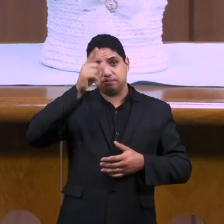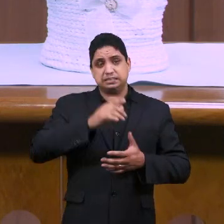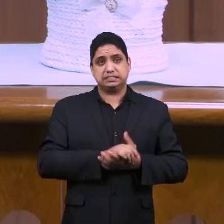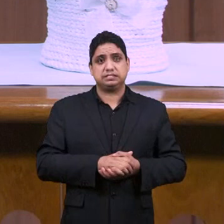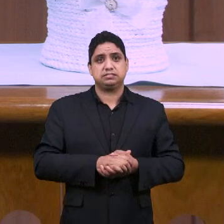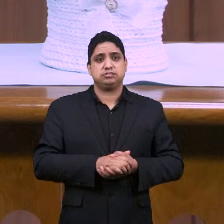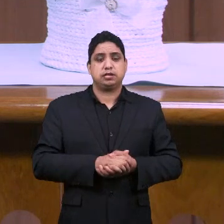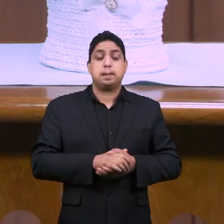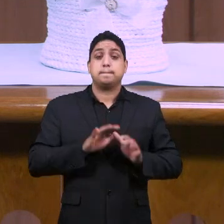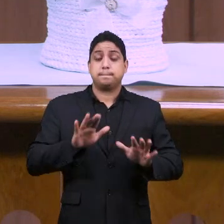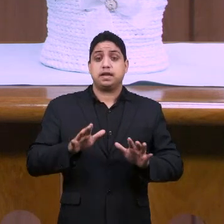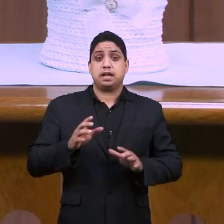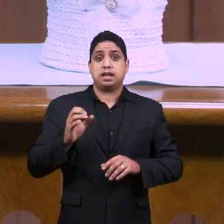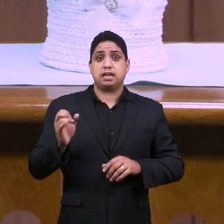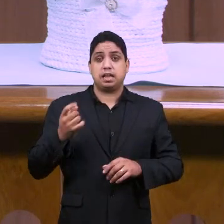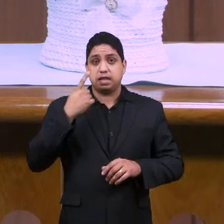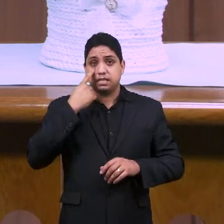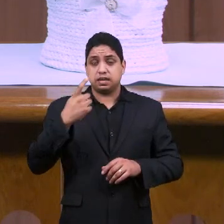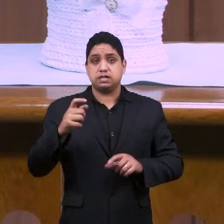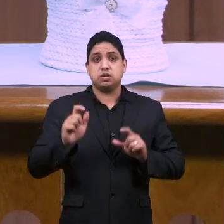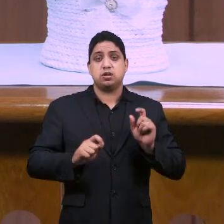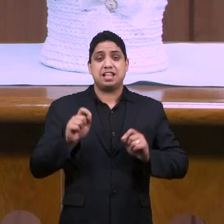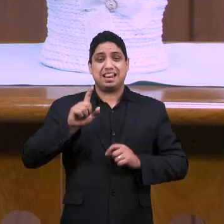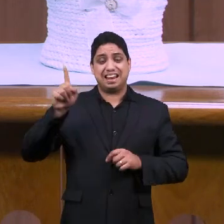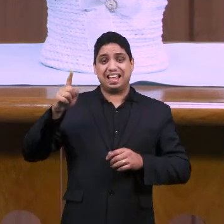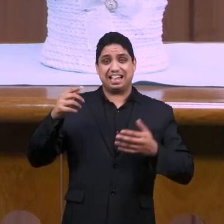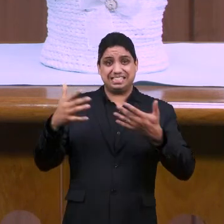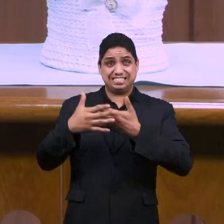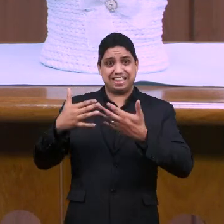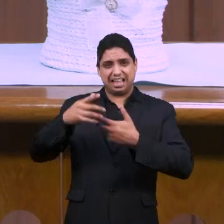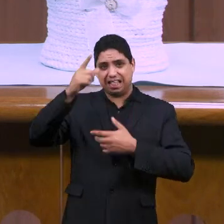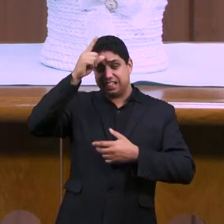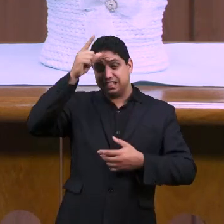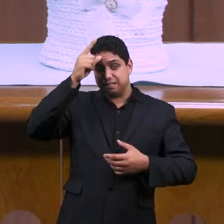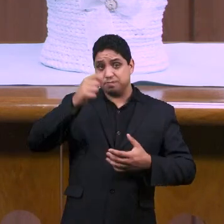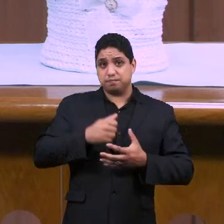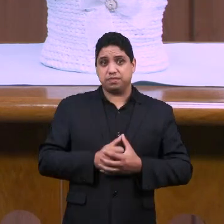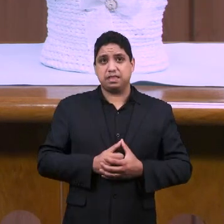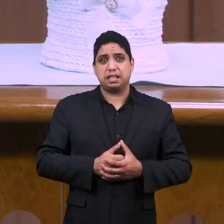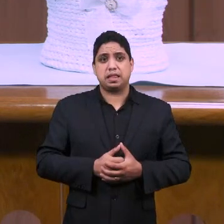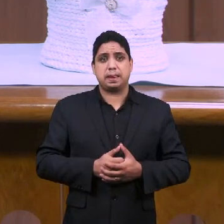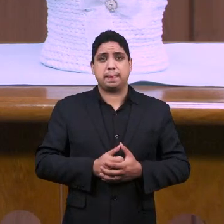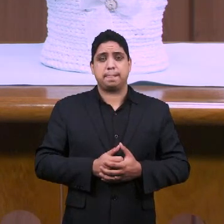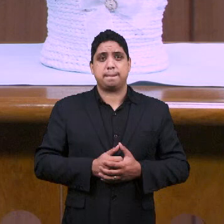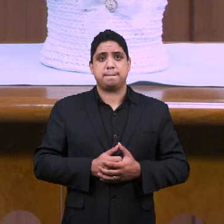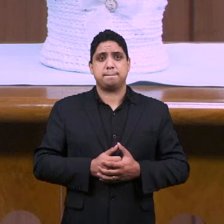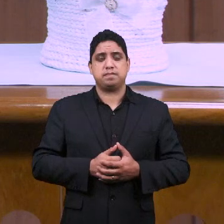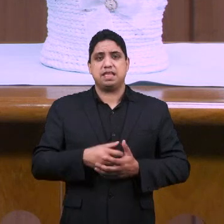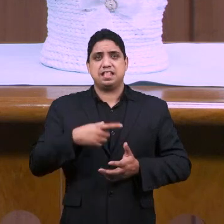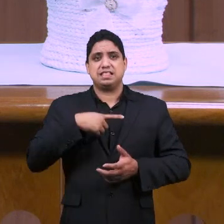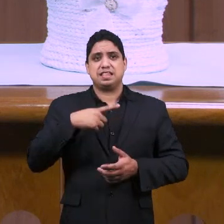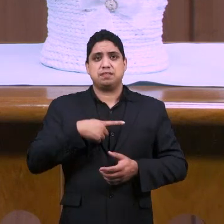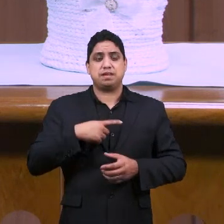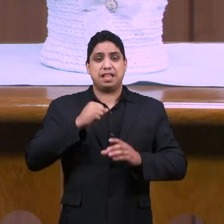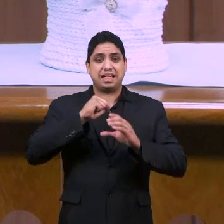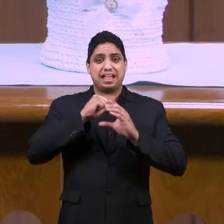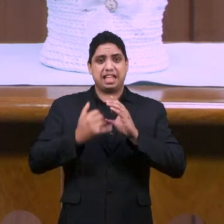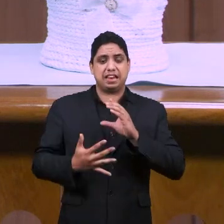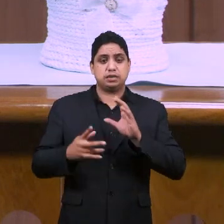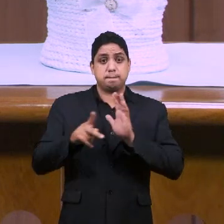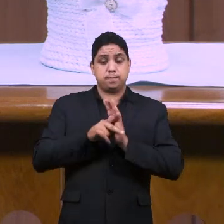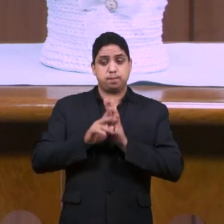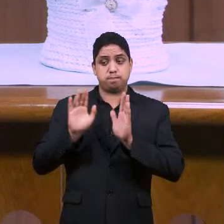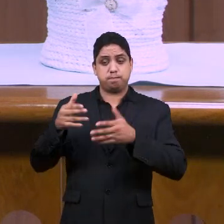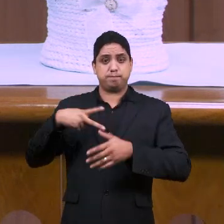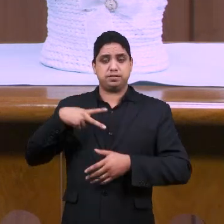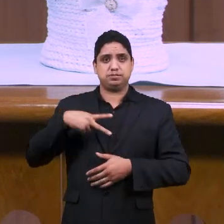aujourd'hui, ils sont là en Allemagne. Mais un détail intéressant, parce que la ville de Munich a, nous pouvons